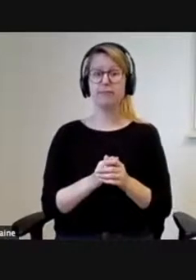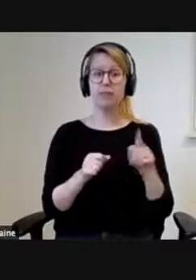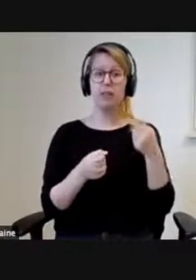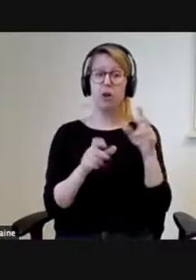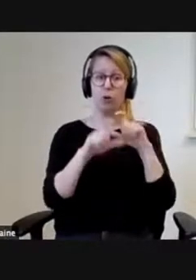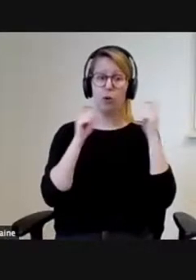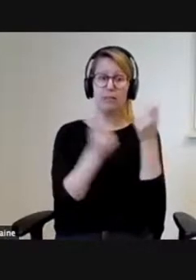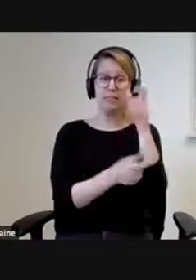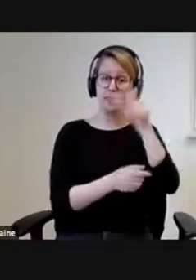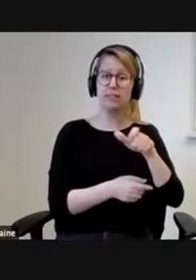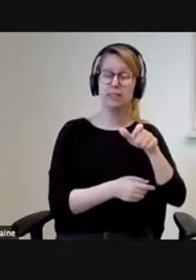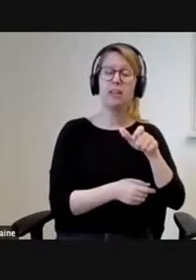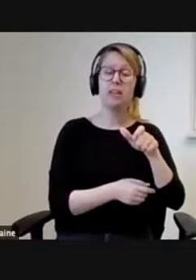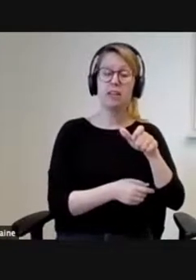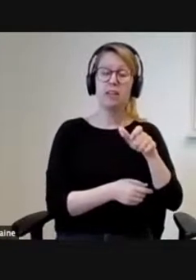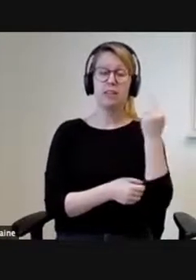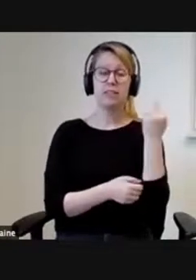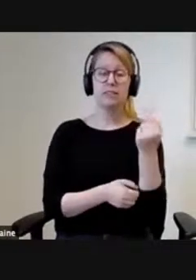Dalli.